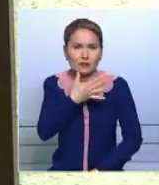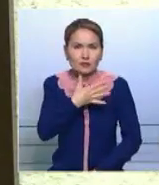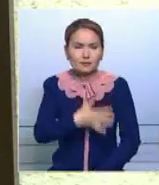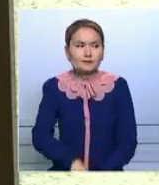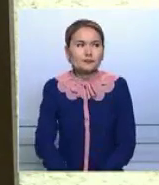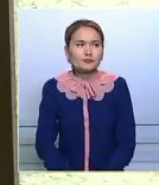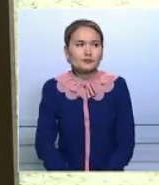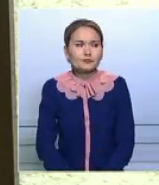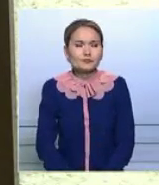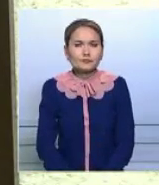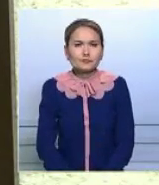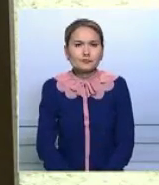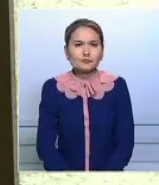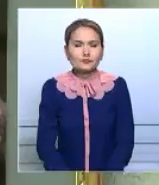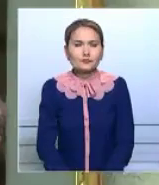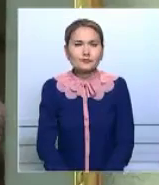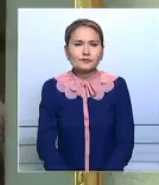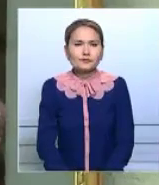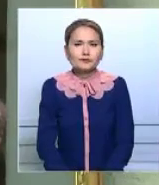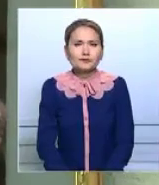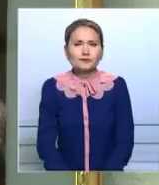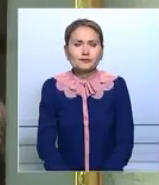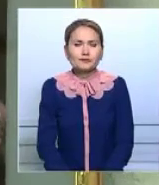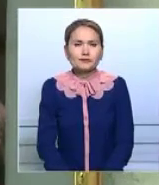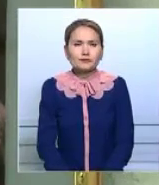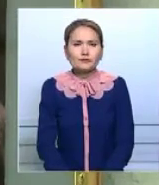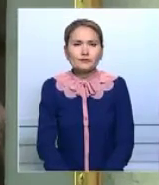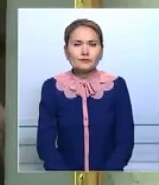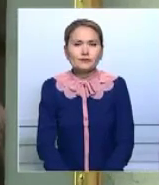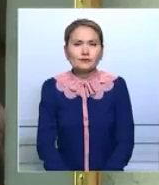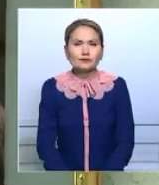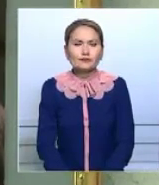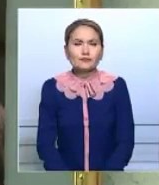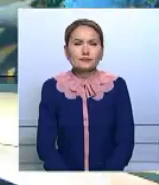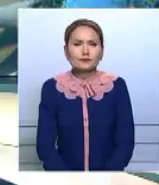Дариға Ташынова, Ербол Дайыров, 24 кезет, Астанадан.